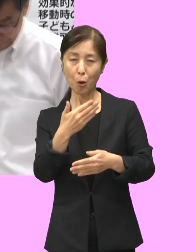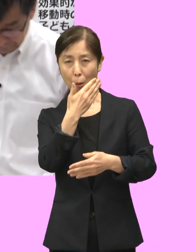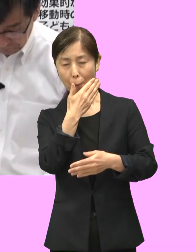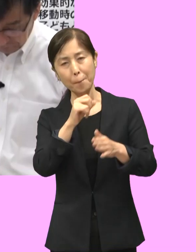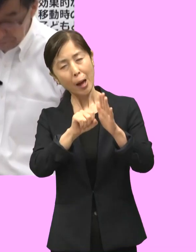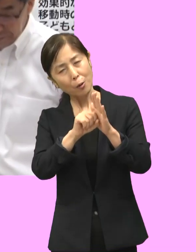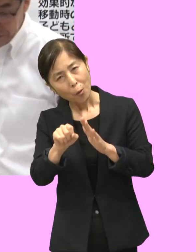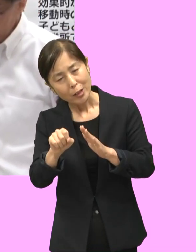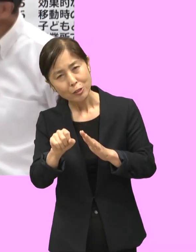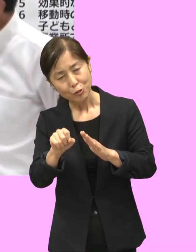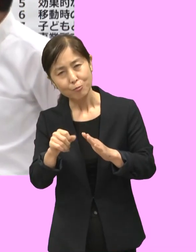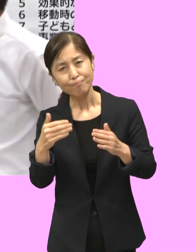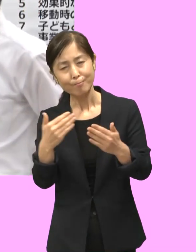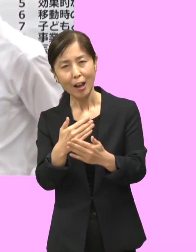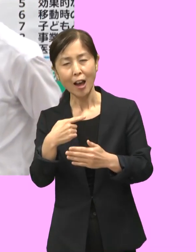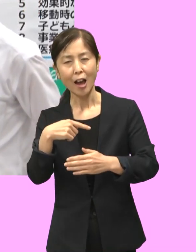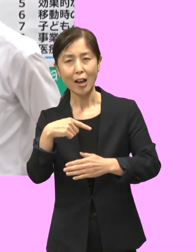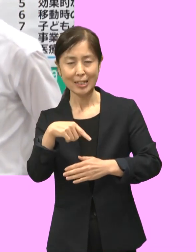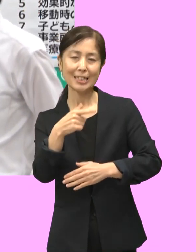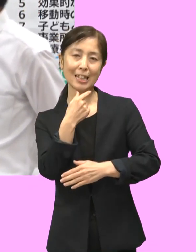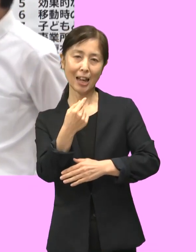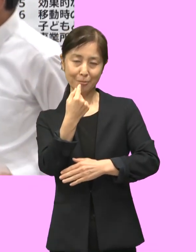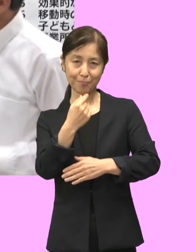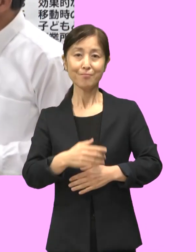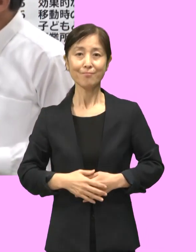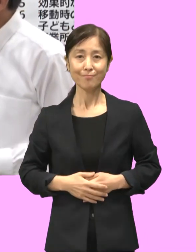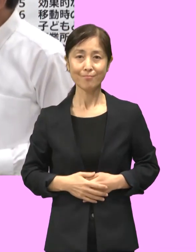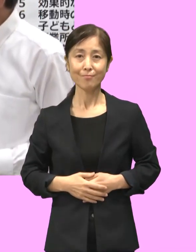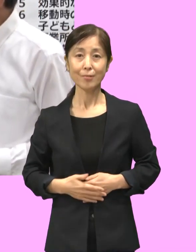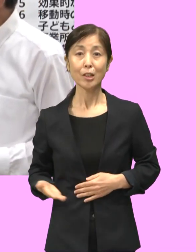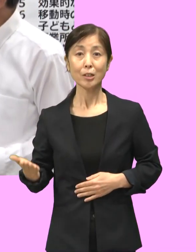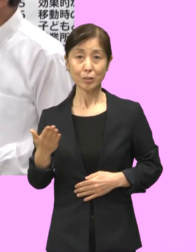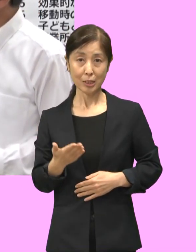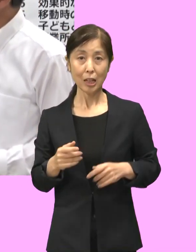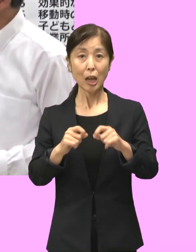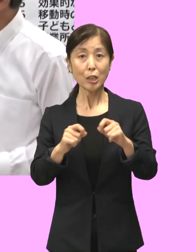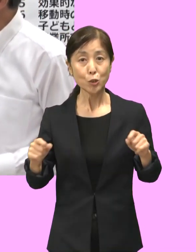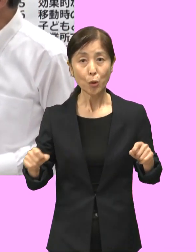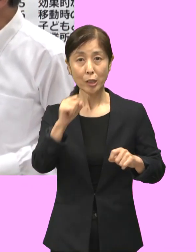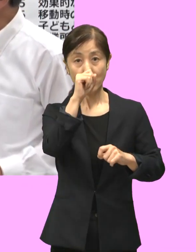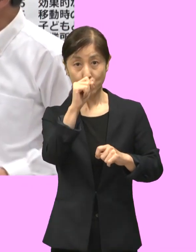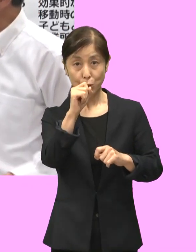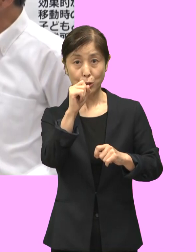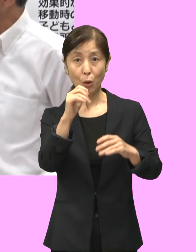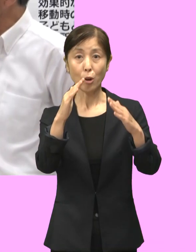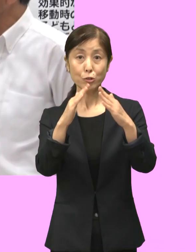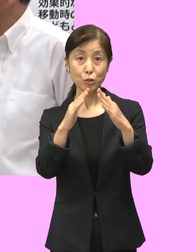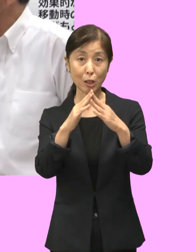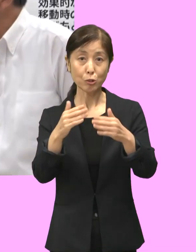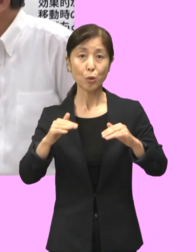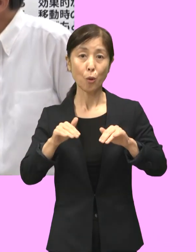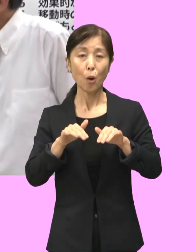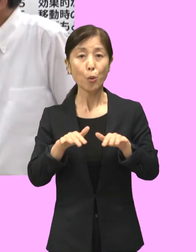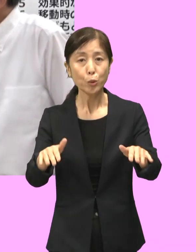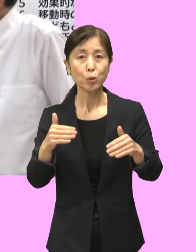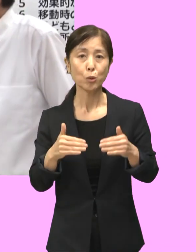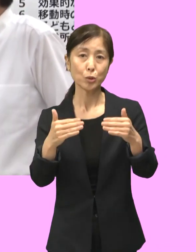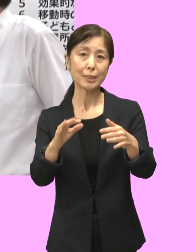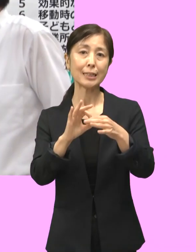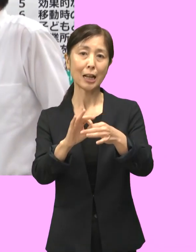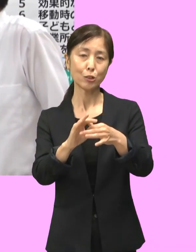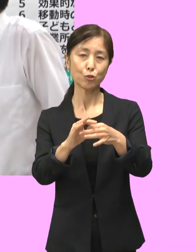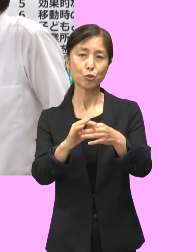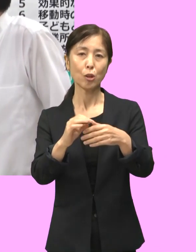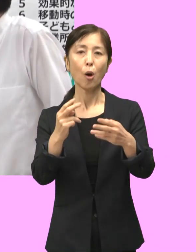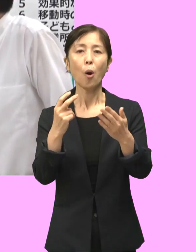。これが1点目。それから長期有料住宅の普及の促進に関する法律の一